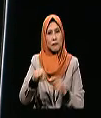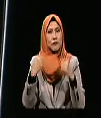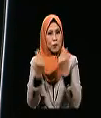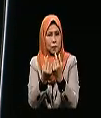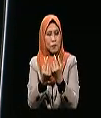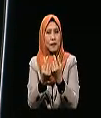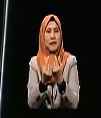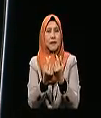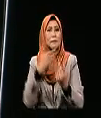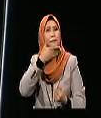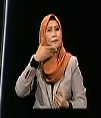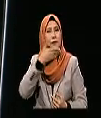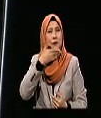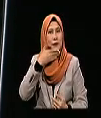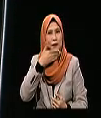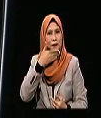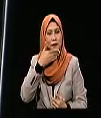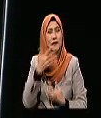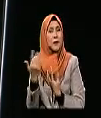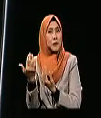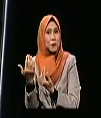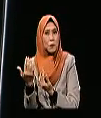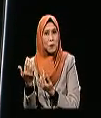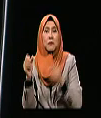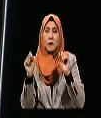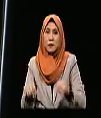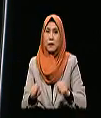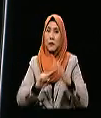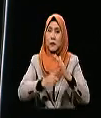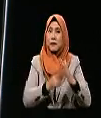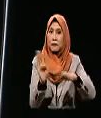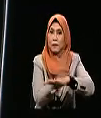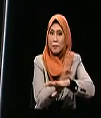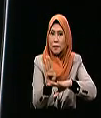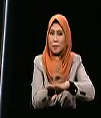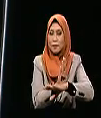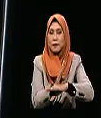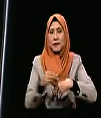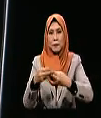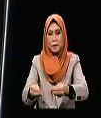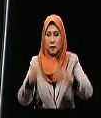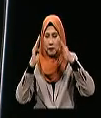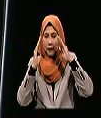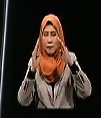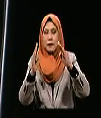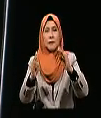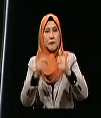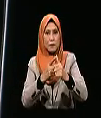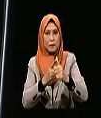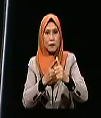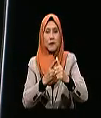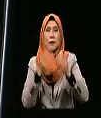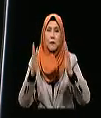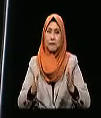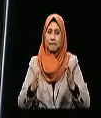ingat kita nak tunggu sampai umur berapa yang mereka boleh untuk berniaga. Kita akan bagi perhatian yang